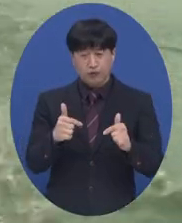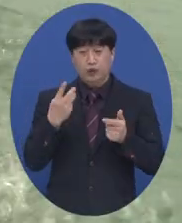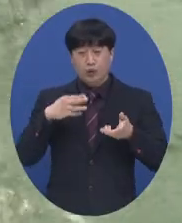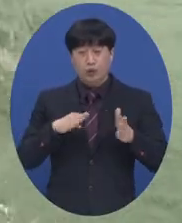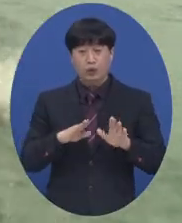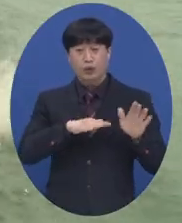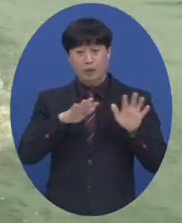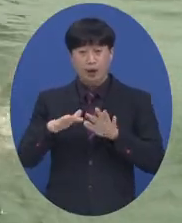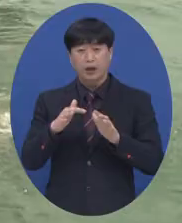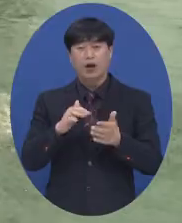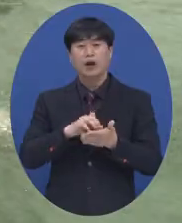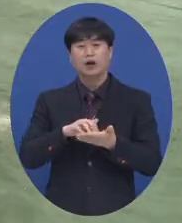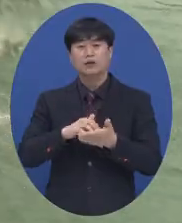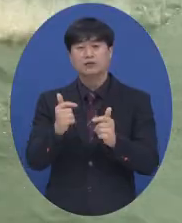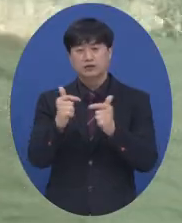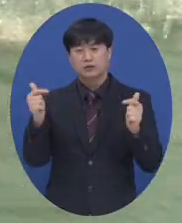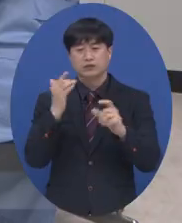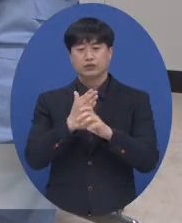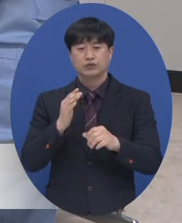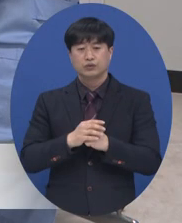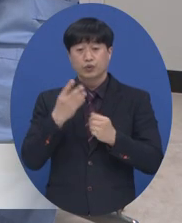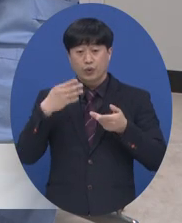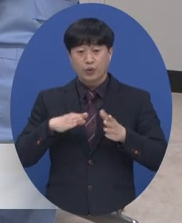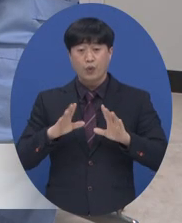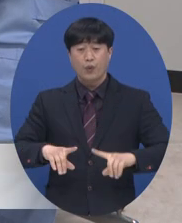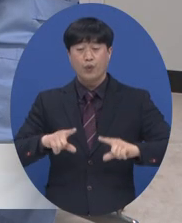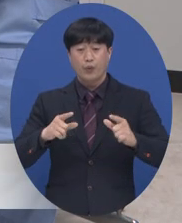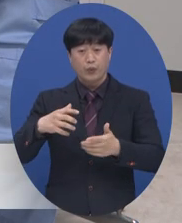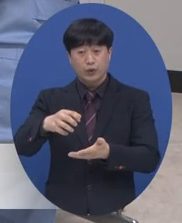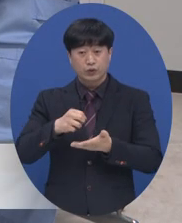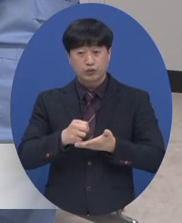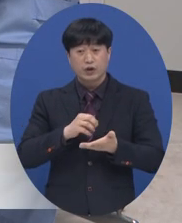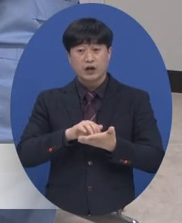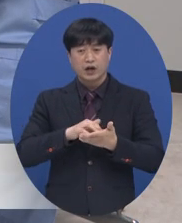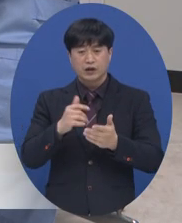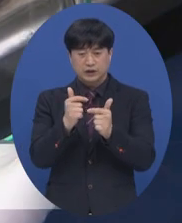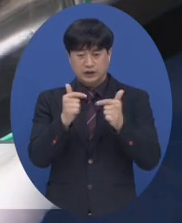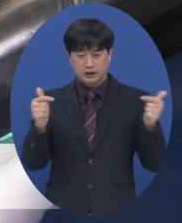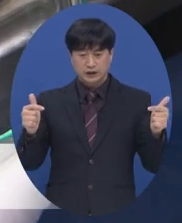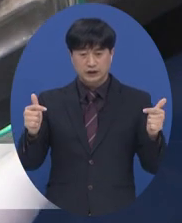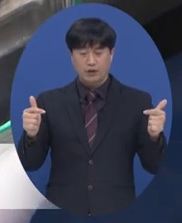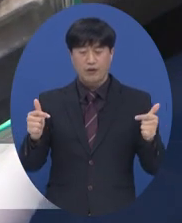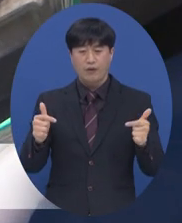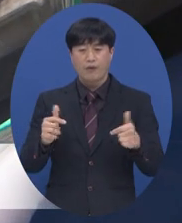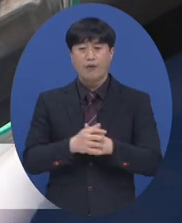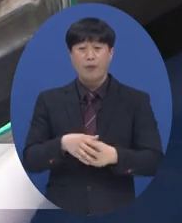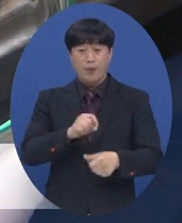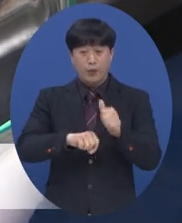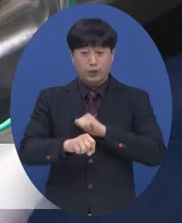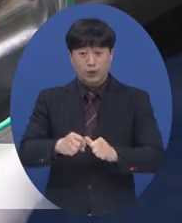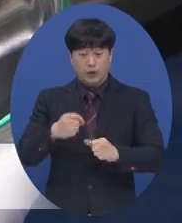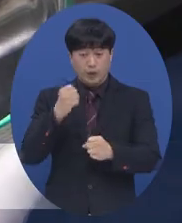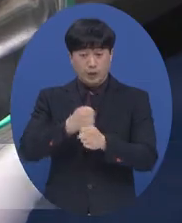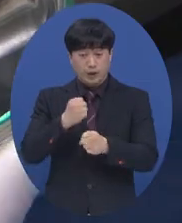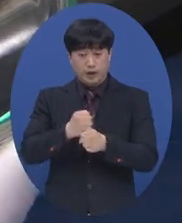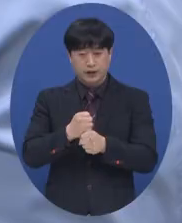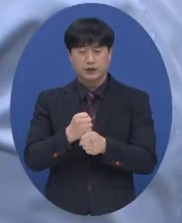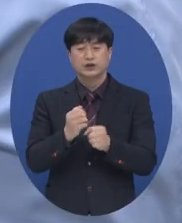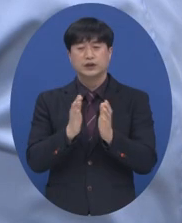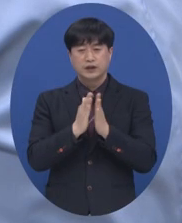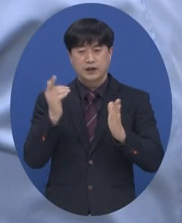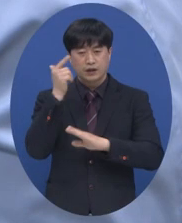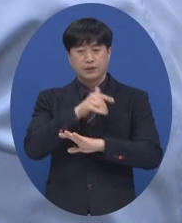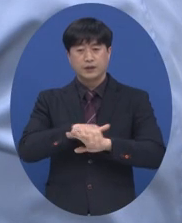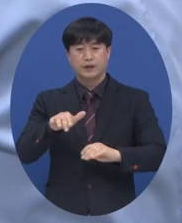쪽은 생산량이 늘고 있습니다. 경기도는 올해 수확량을 더 크게 늘리고 본격적인 생산 체제에